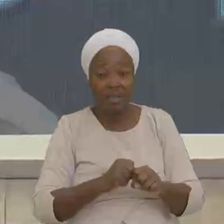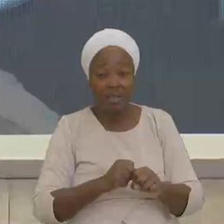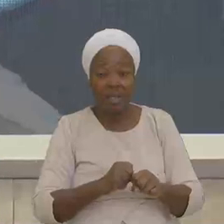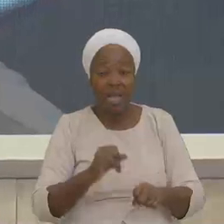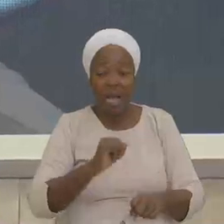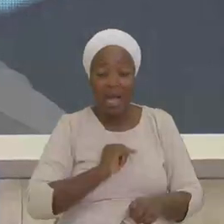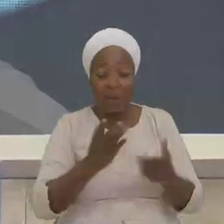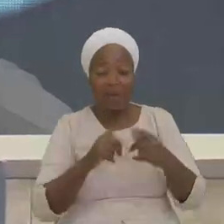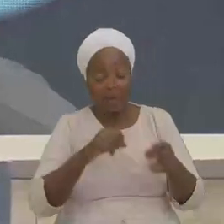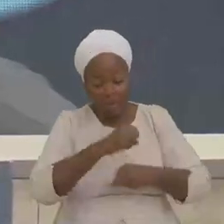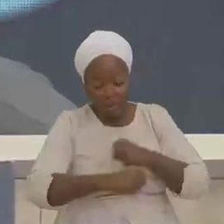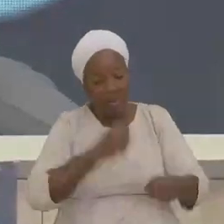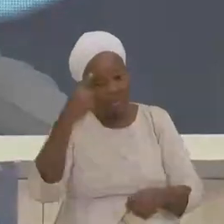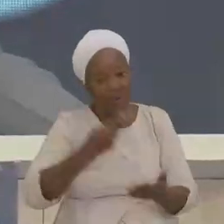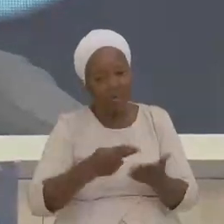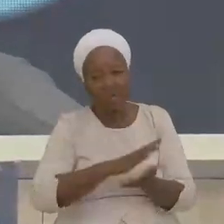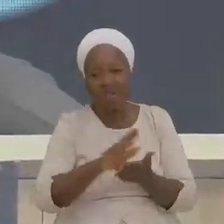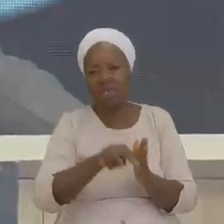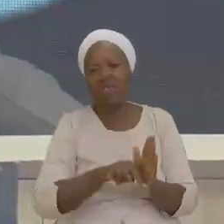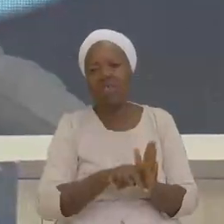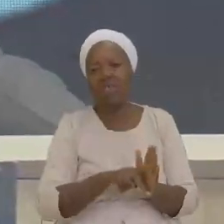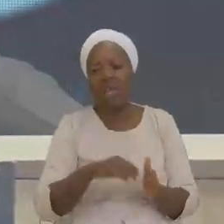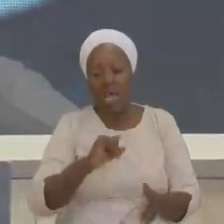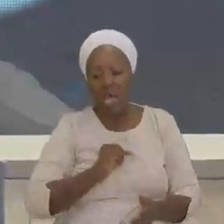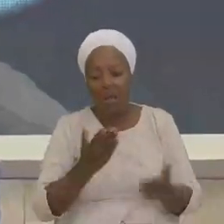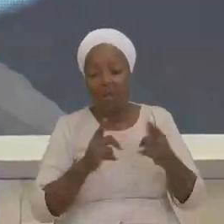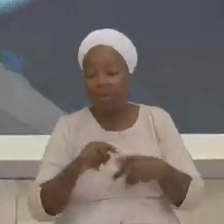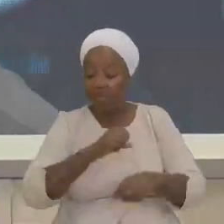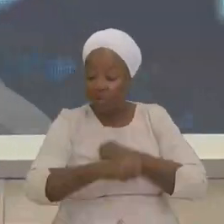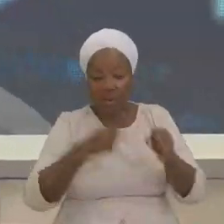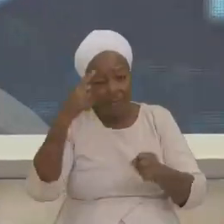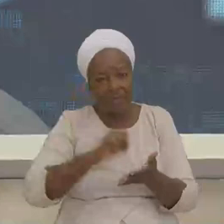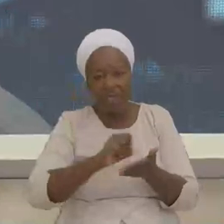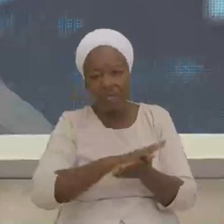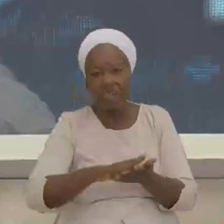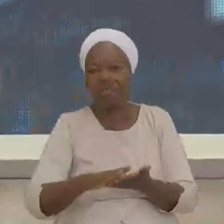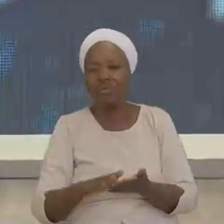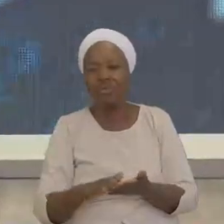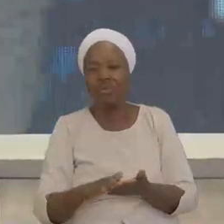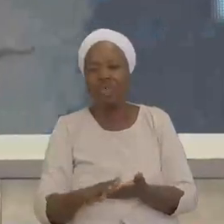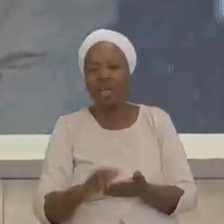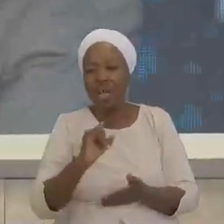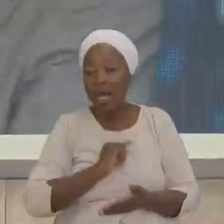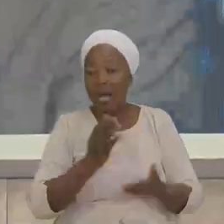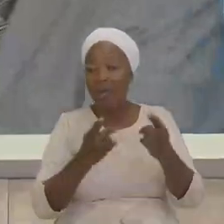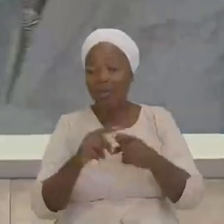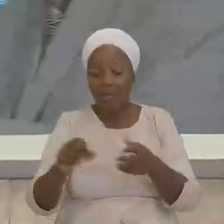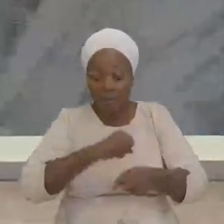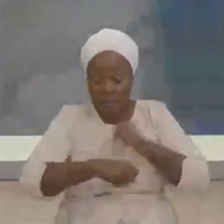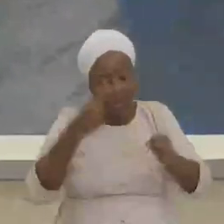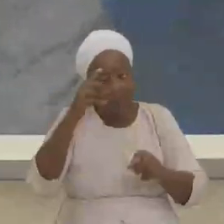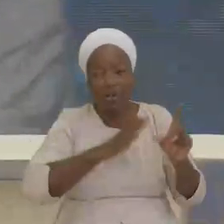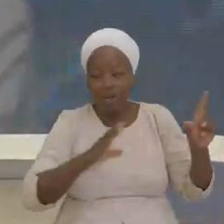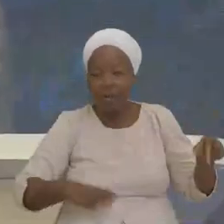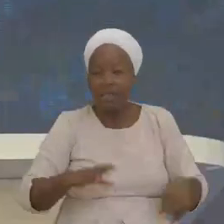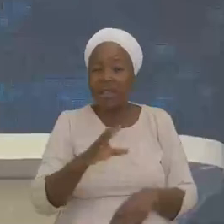Si je souffre, je dois souffrir pour la justice. Je veux souffrir pour la